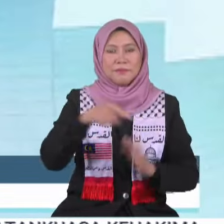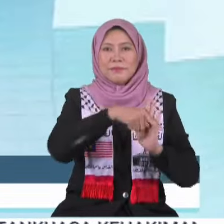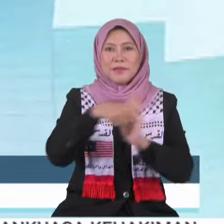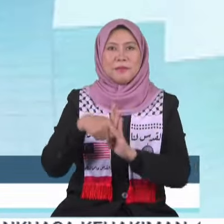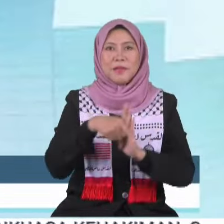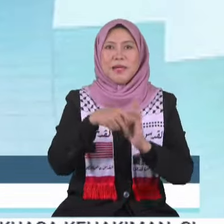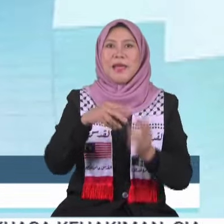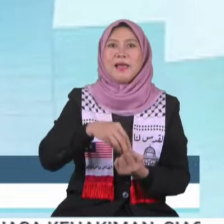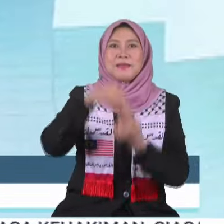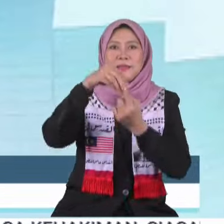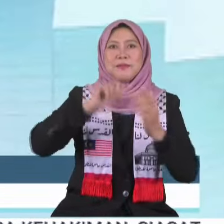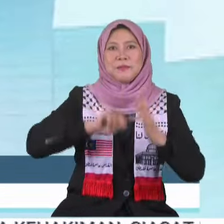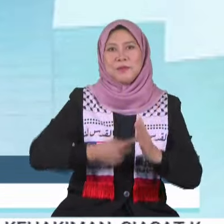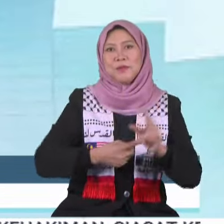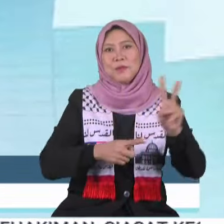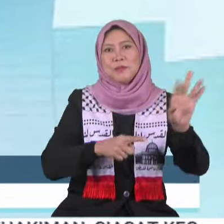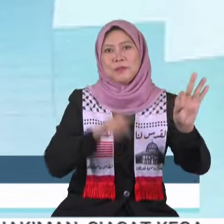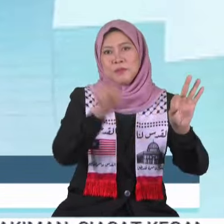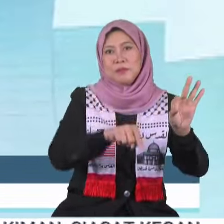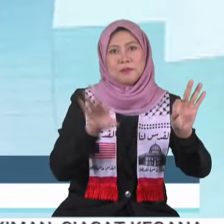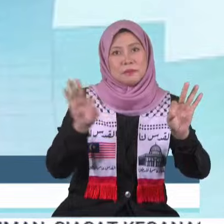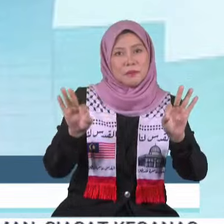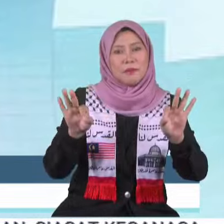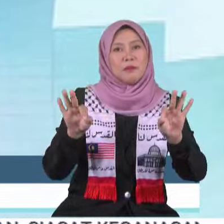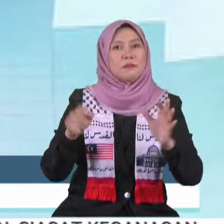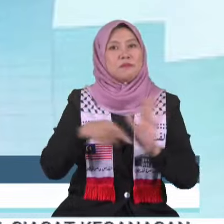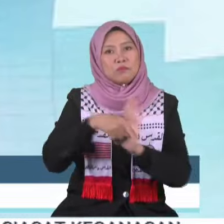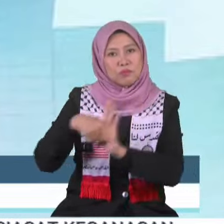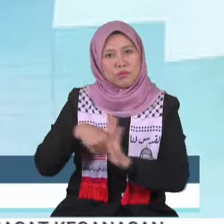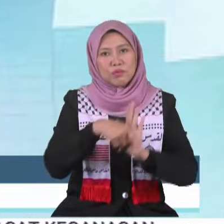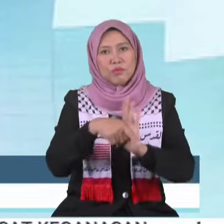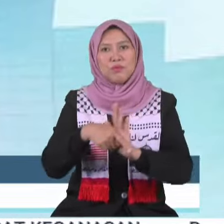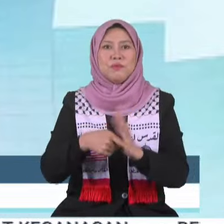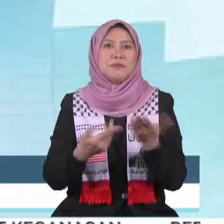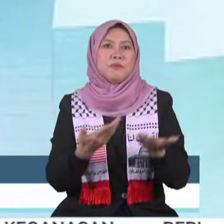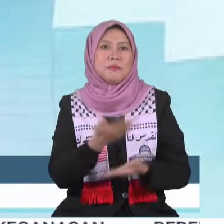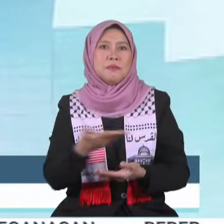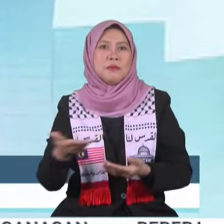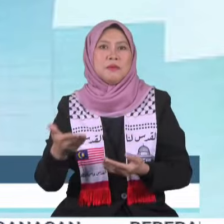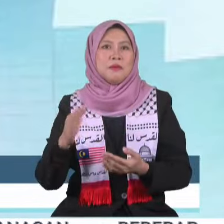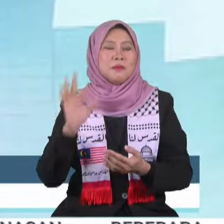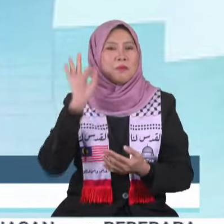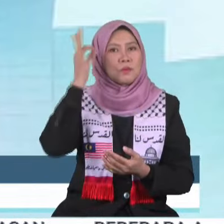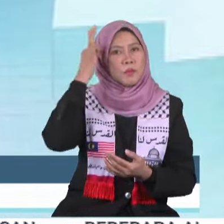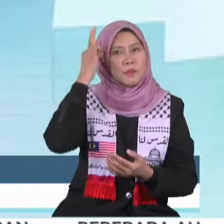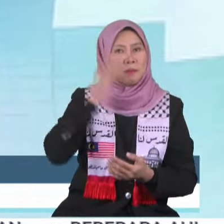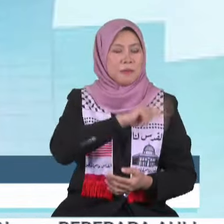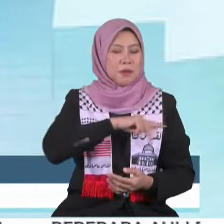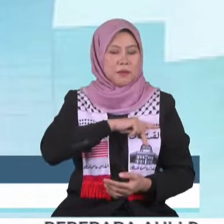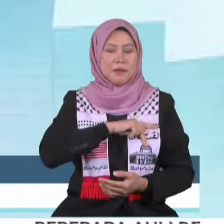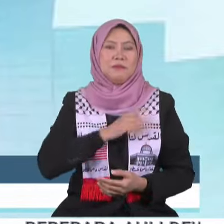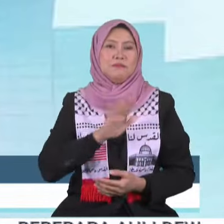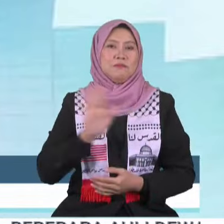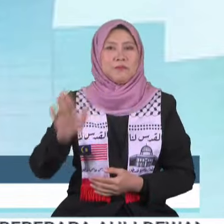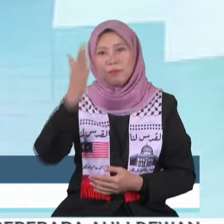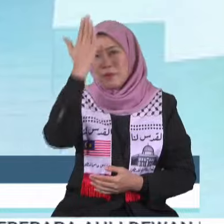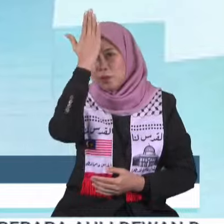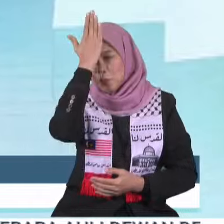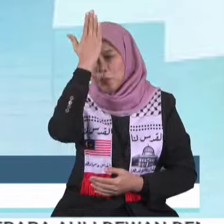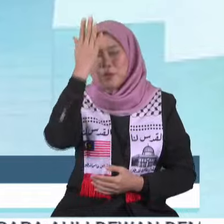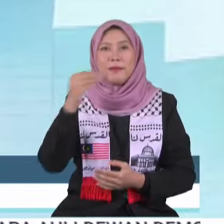sehingga 29 September itu turut mempamerkan koleksi regalia persekutuan serta koleksi peribadi Sri Paduka Baginda